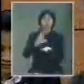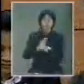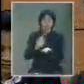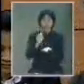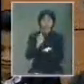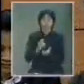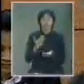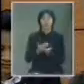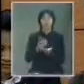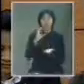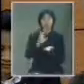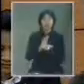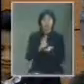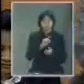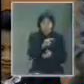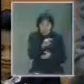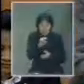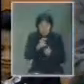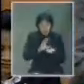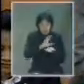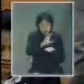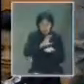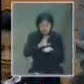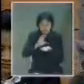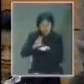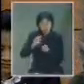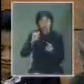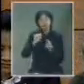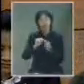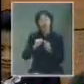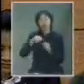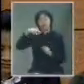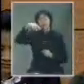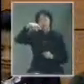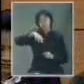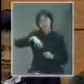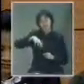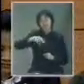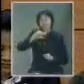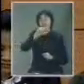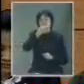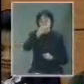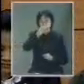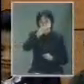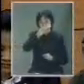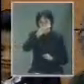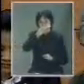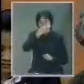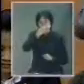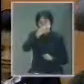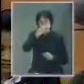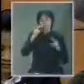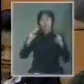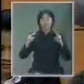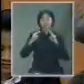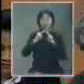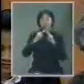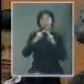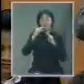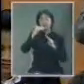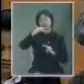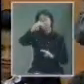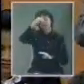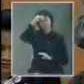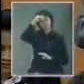กร้าของขวัญเยี่ยมคนไข้ของสำนักการอาชีวศึกษากระทรวง